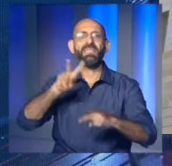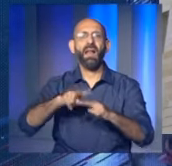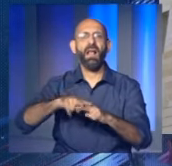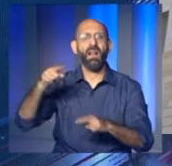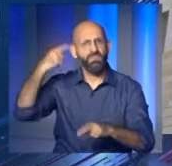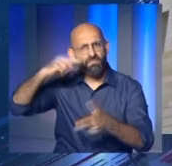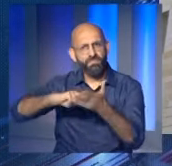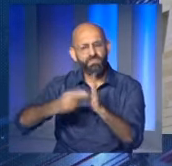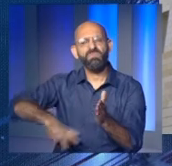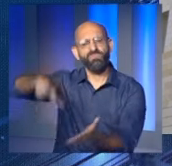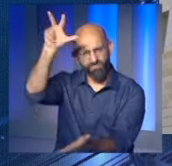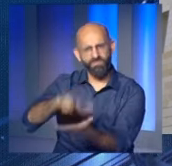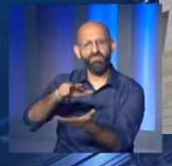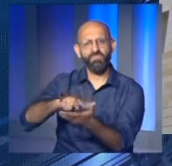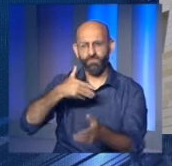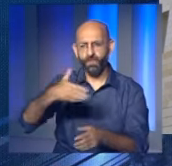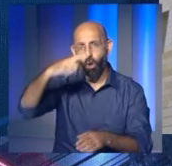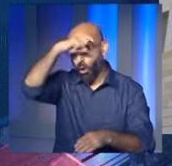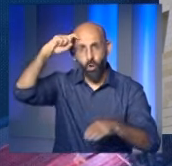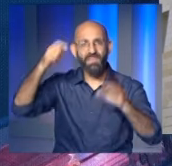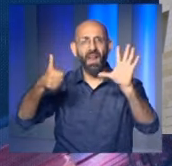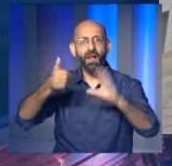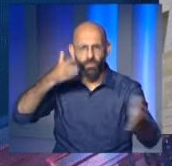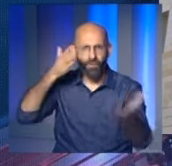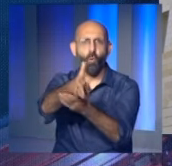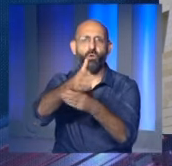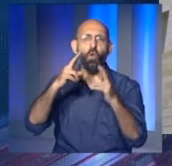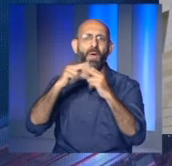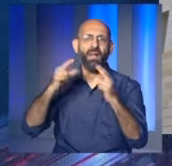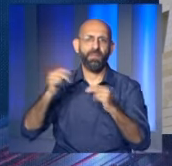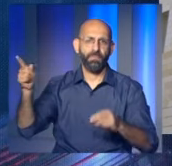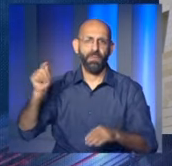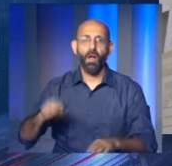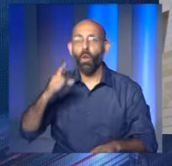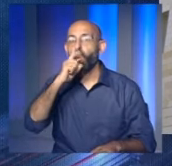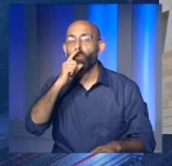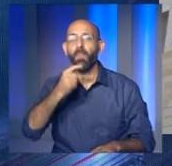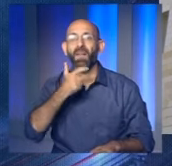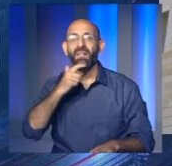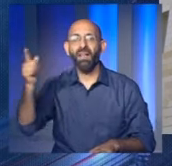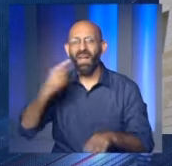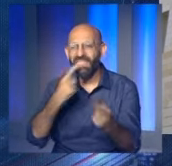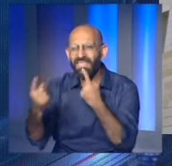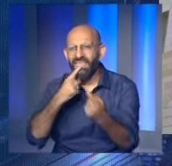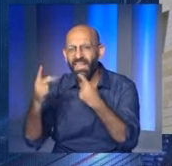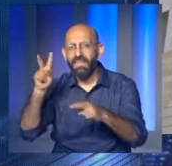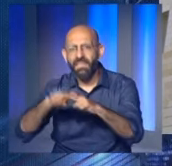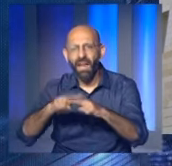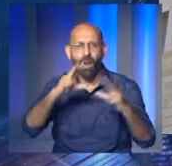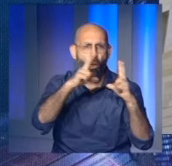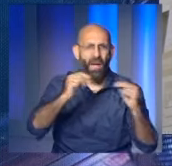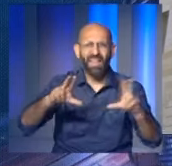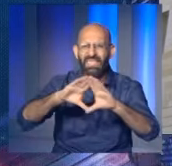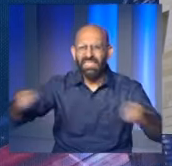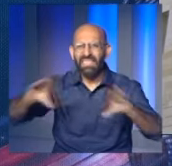أن إسرائيل ستنفذ عمليات عسكرية في حزيران، وشدد على أن المملكة المتحدة تواصل العمل مع الطرفين على تهدئة